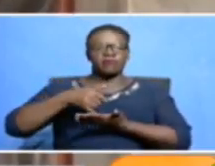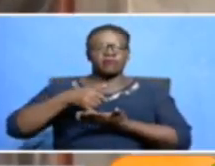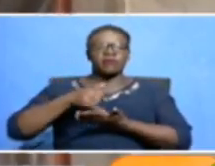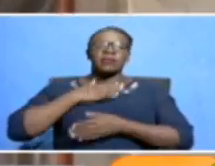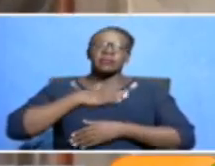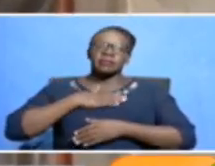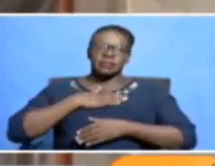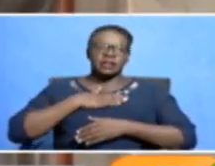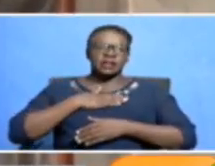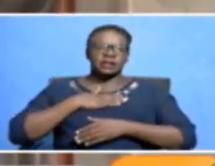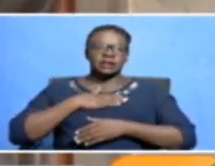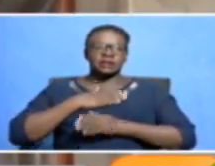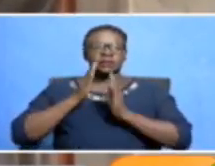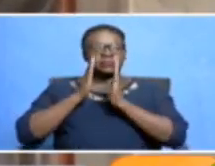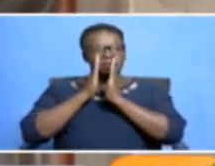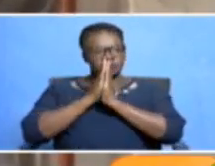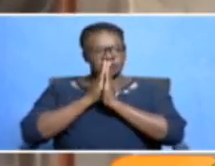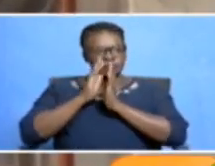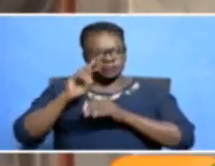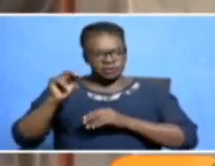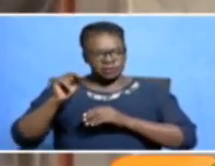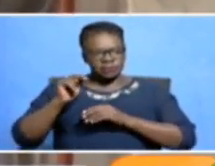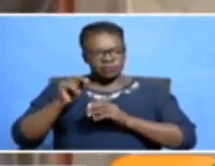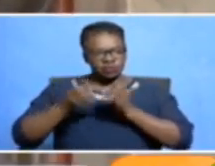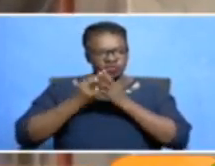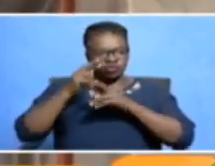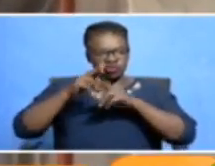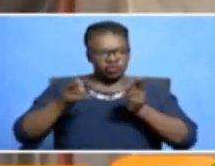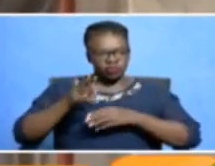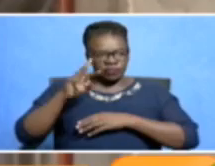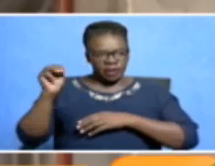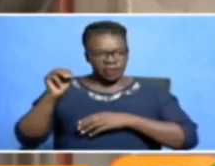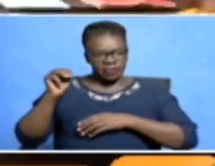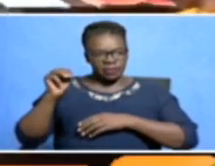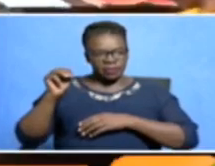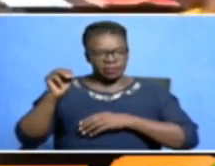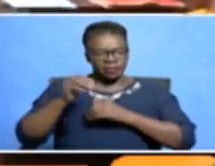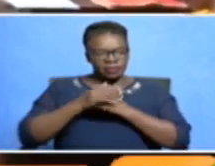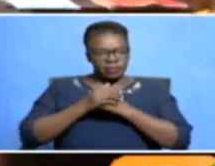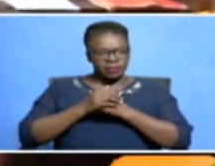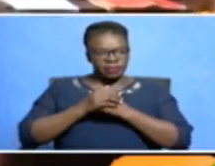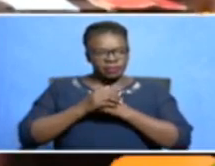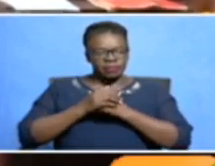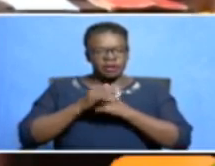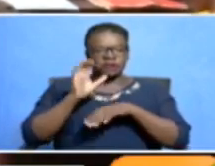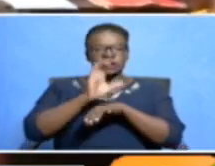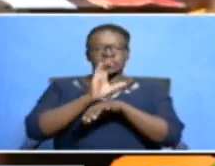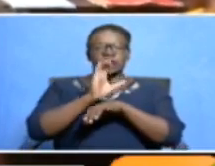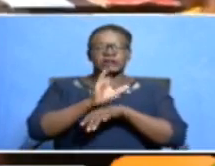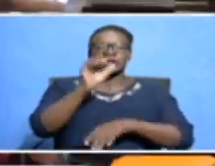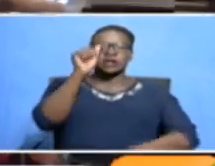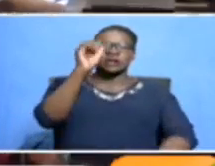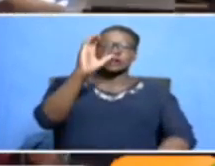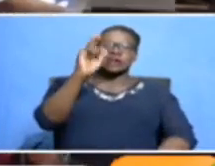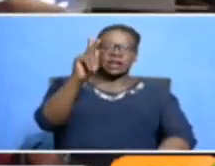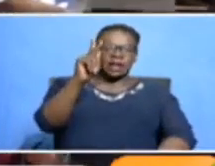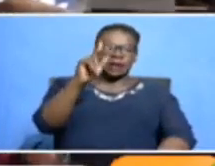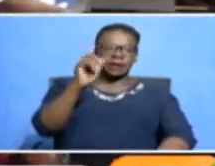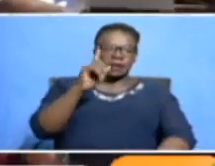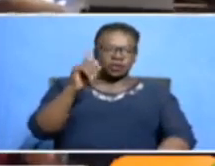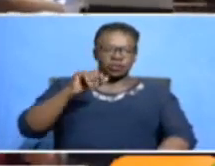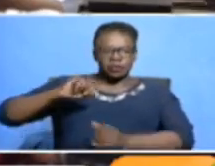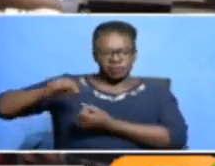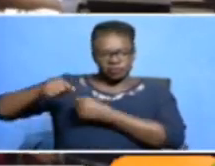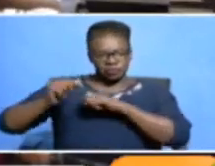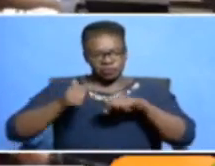us make room for him. Because in him, there is room for you. Katika kanisa la All Saints Cathedral hapa jijini